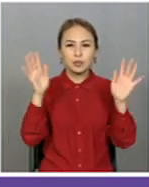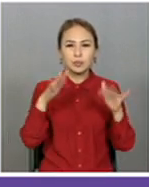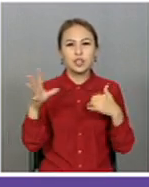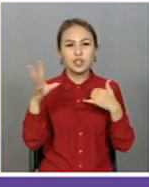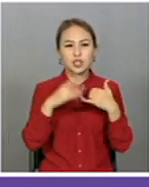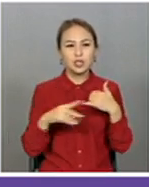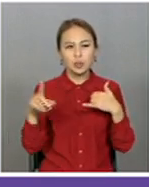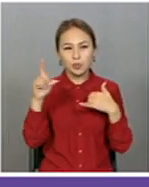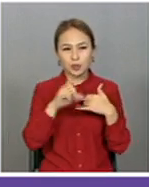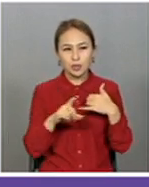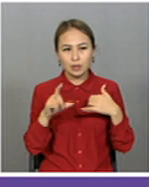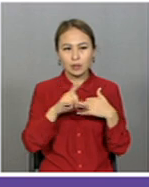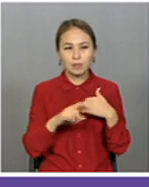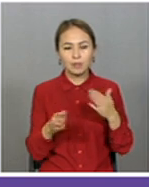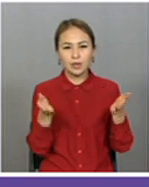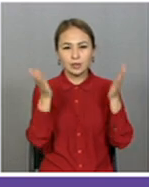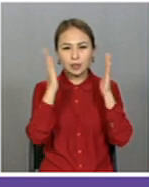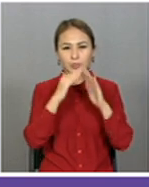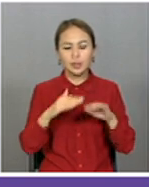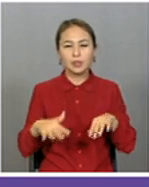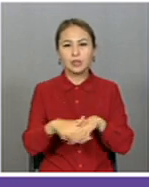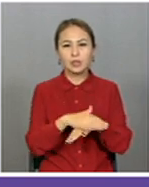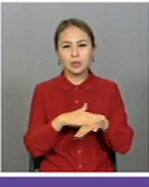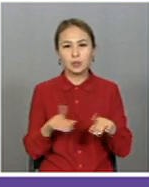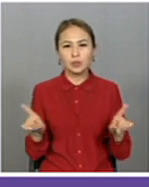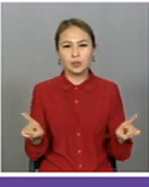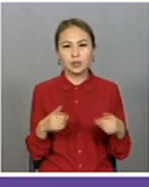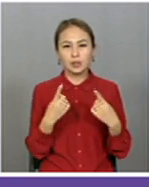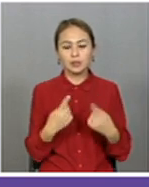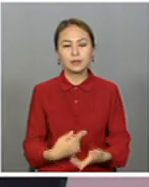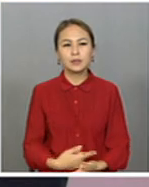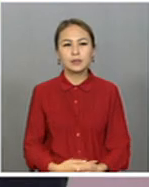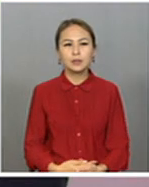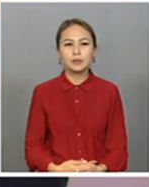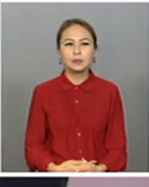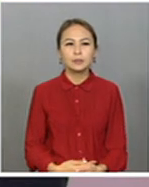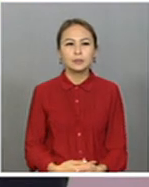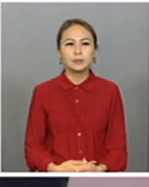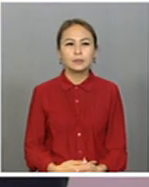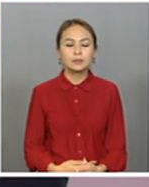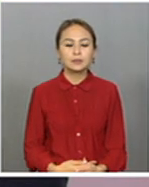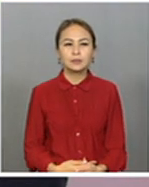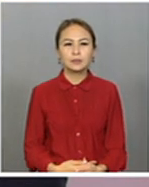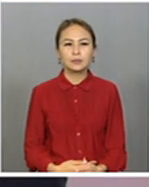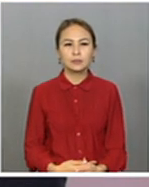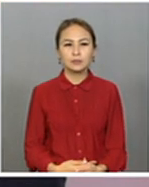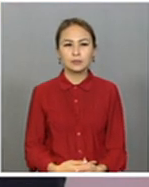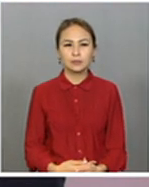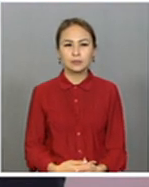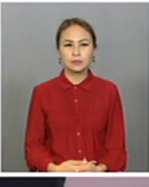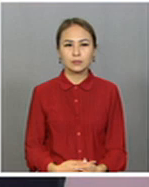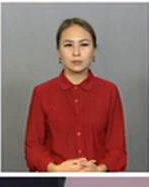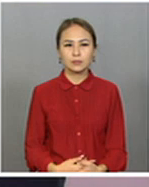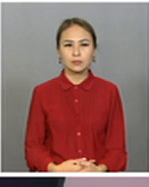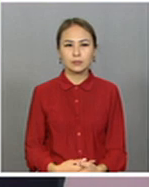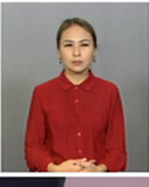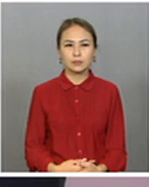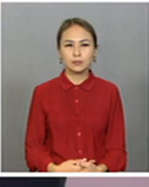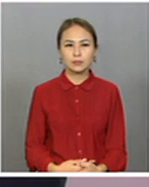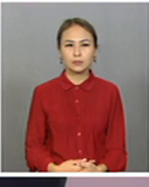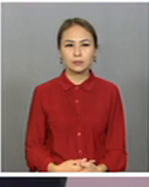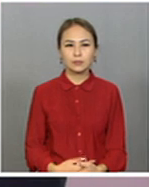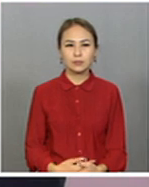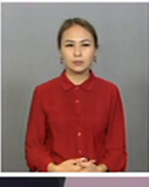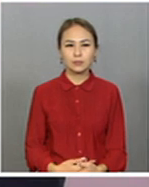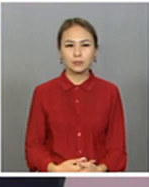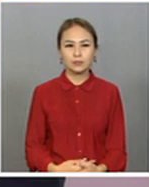Жаңбырмен жер көгерер, батамен ел көгерер. Жазып болсақ, жаңбырдың қандай